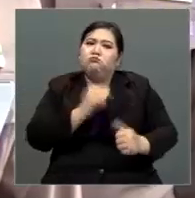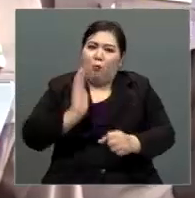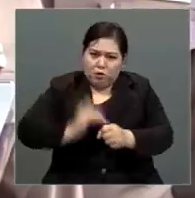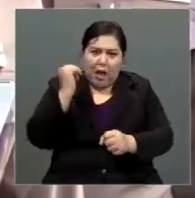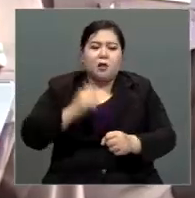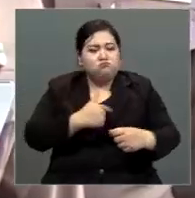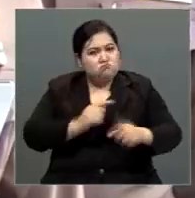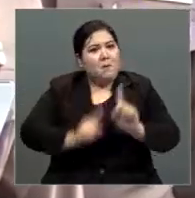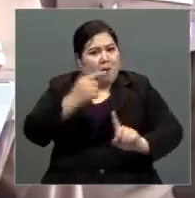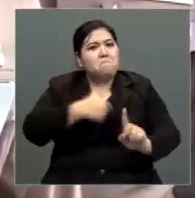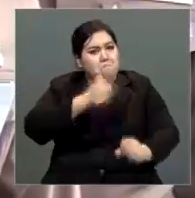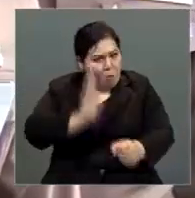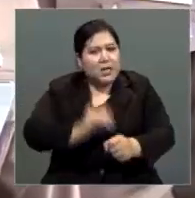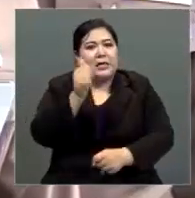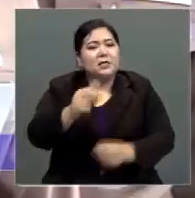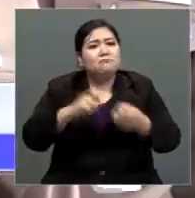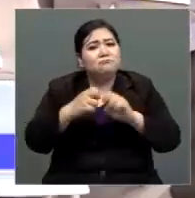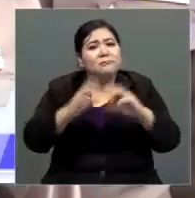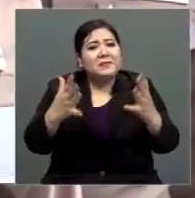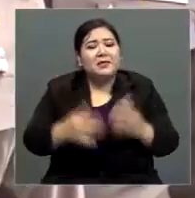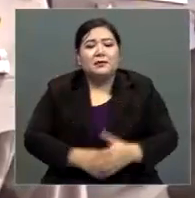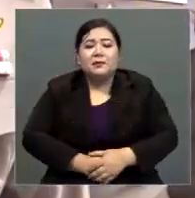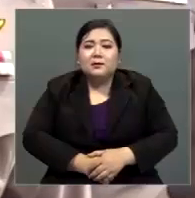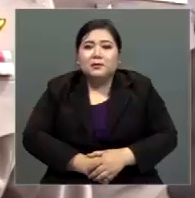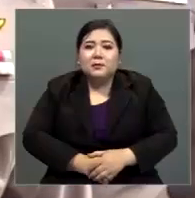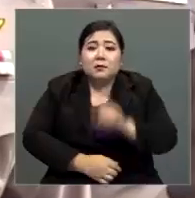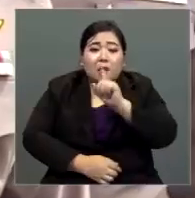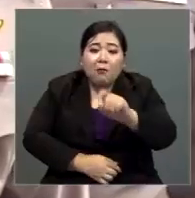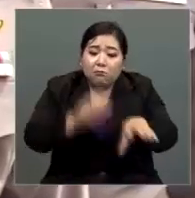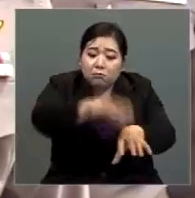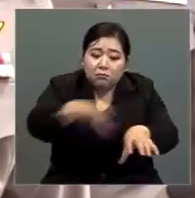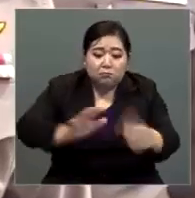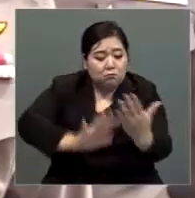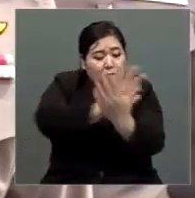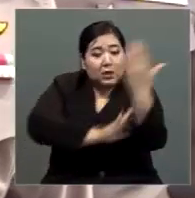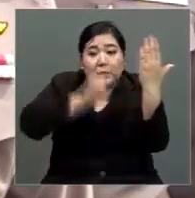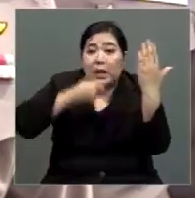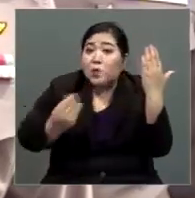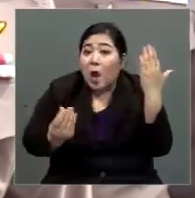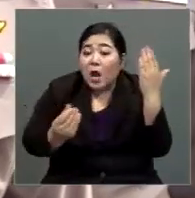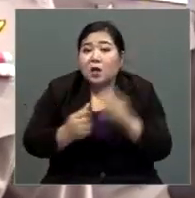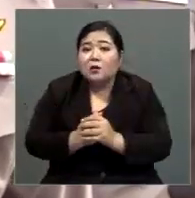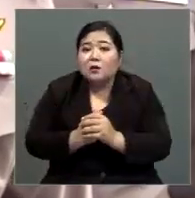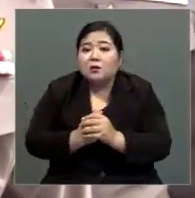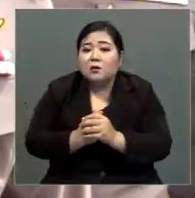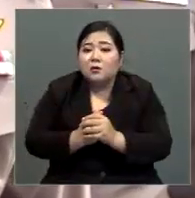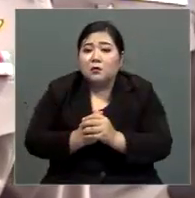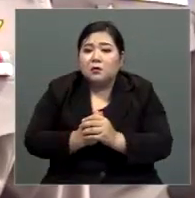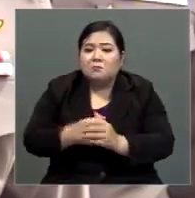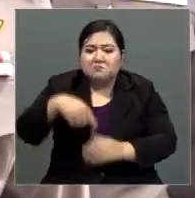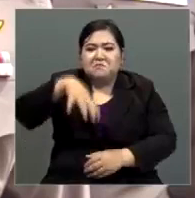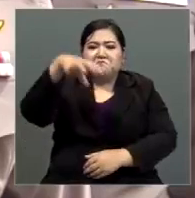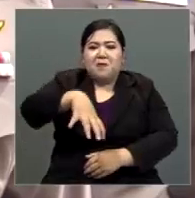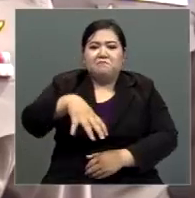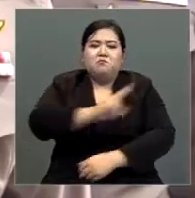งพอใจเป็นอย่างดีนะครับครับ งานของตำรวจเองนะคะมีทั้งหมดกี่ที่ทั่วประเทศตอนนี้จะ คือพื้นที่ขนาดลักษณะแบบนี้ผมไม่มีนะครับมีแต่